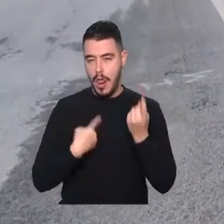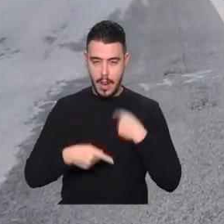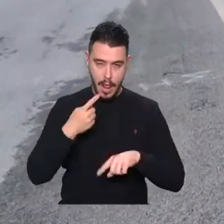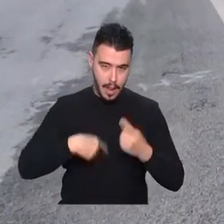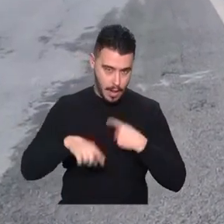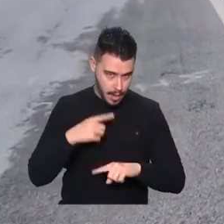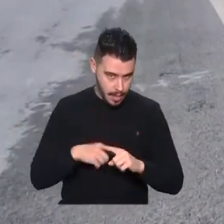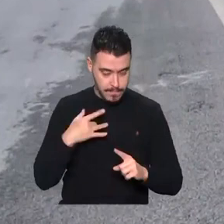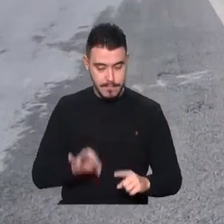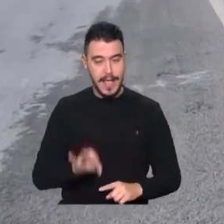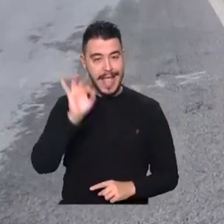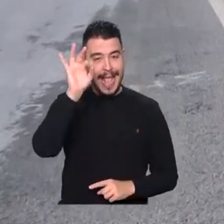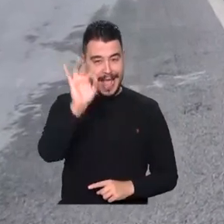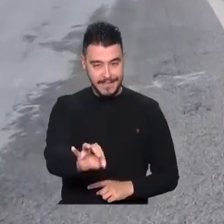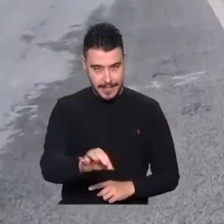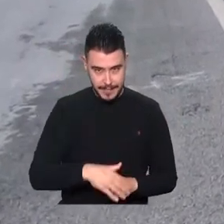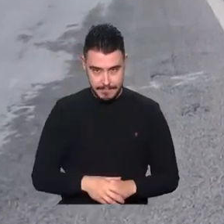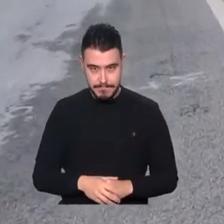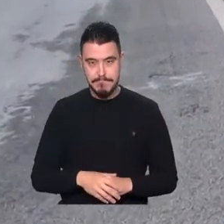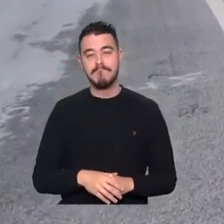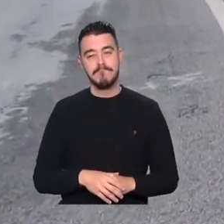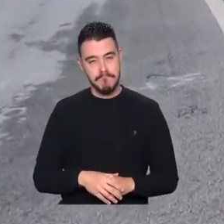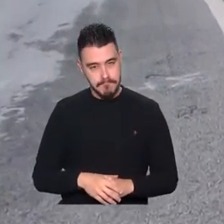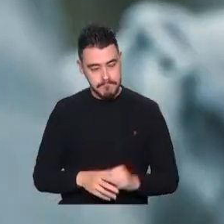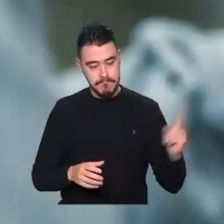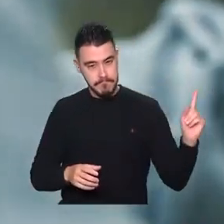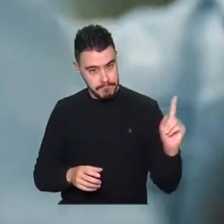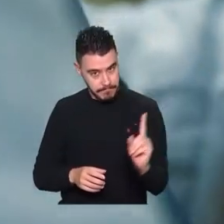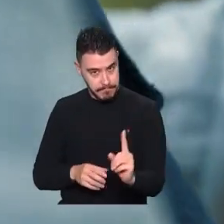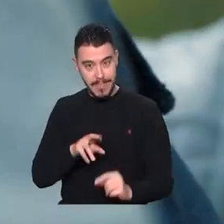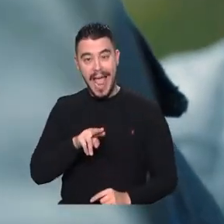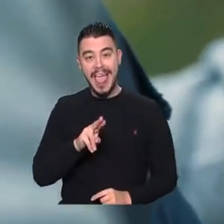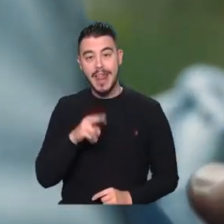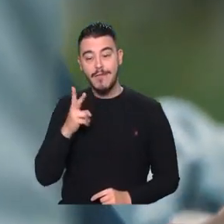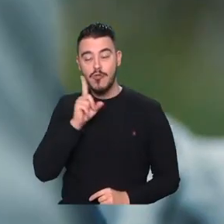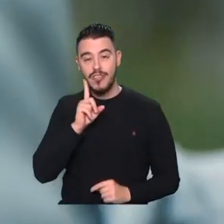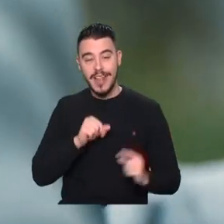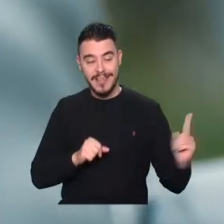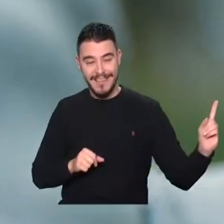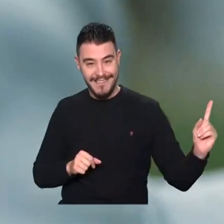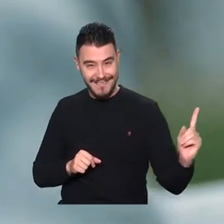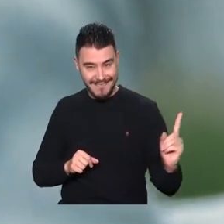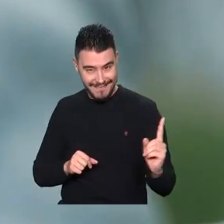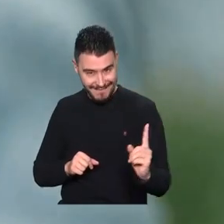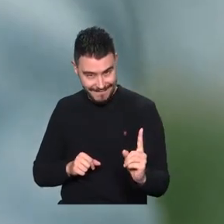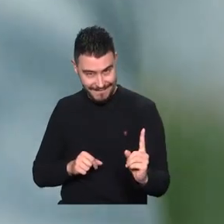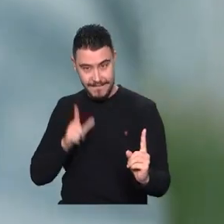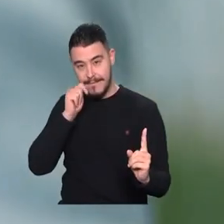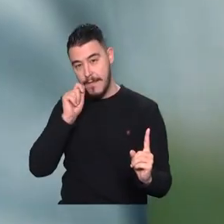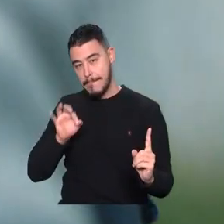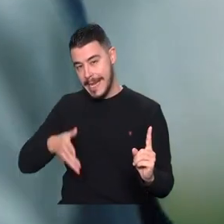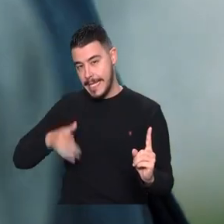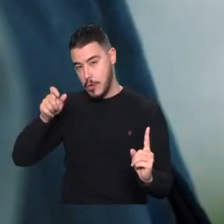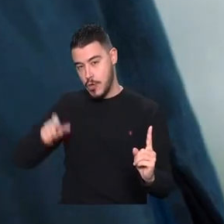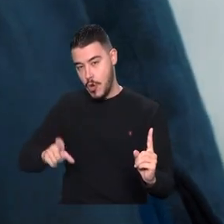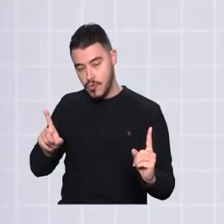σημείο και τότε ο 50χρονος πήρε στα χέρια του την καραμπίνα, τον χτύπησε στο πρόσωπο με την κάνη και όταν ο κουνιάδος του προσπάθησε να πάρει το όπλο από